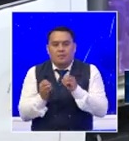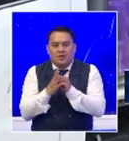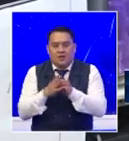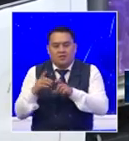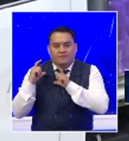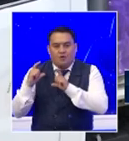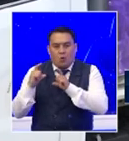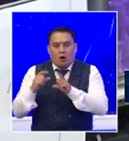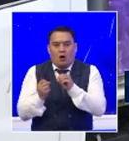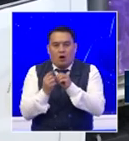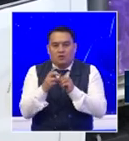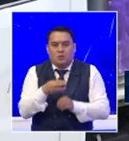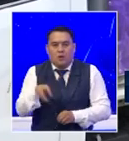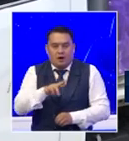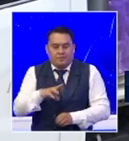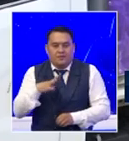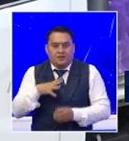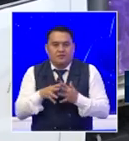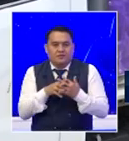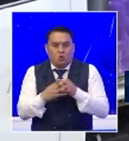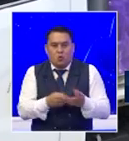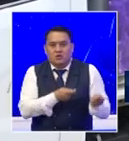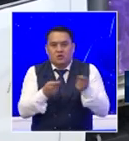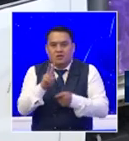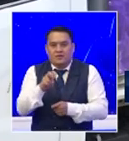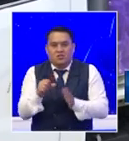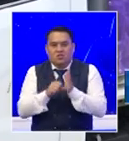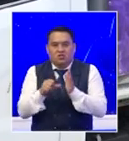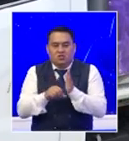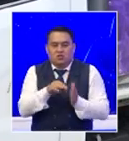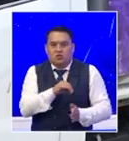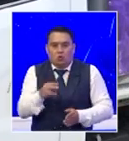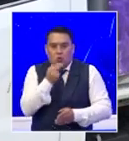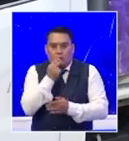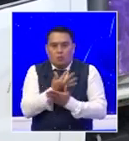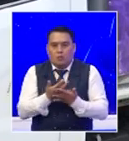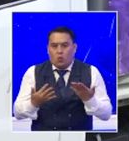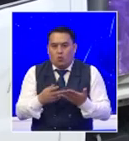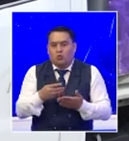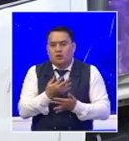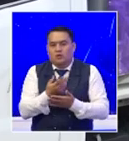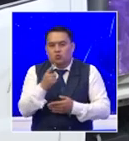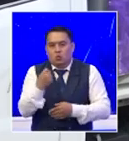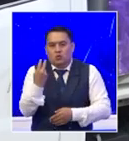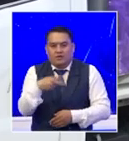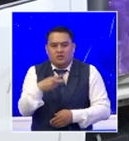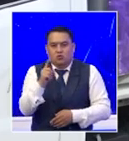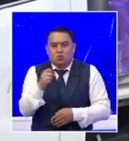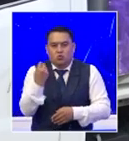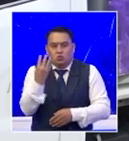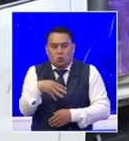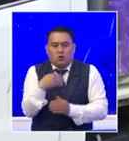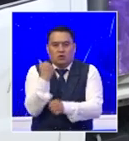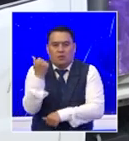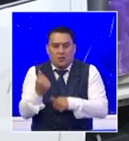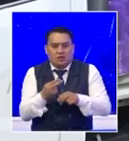загруженными фурами 11 мая в Мактааральский сельский округ. Мы привезли 260 тонн гуманитарной помощи. Это 120 тонн продуктов и 140 стройматериалы. Мы